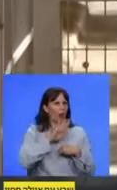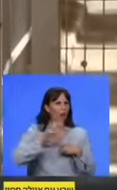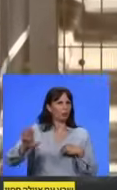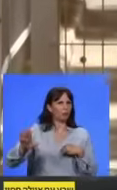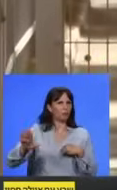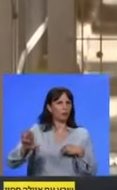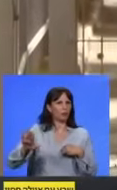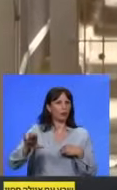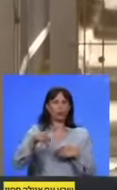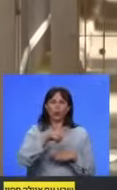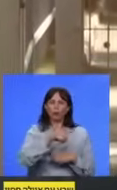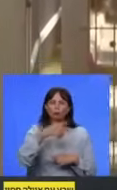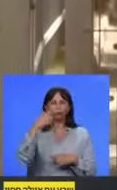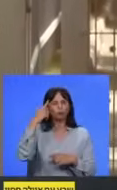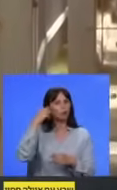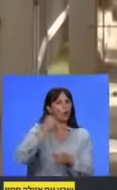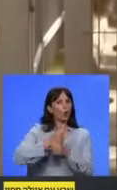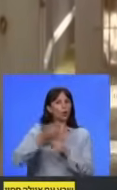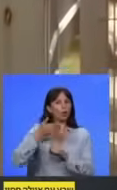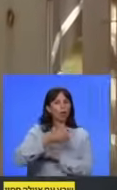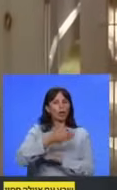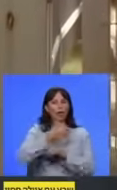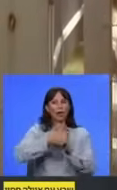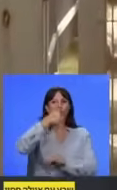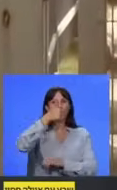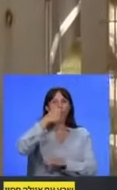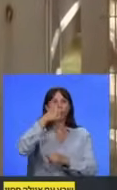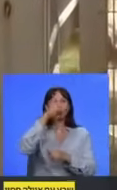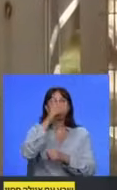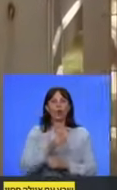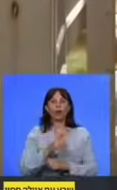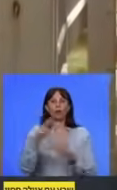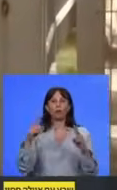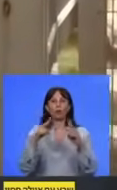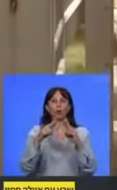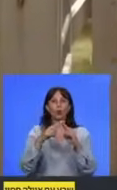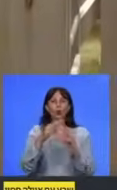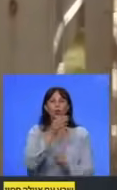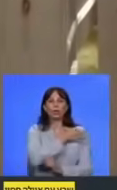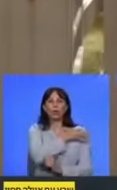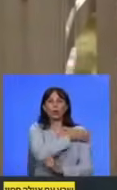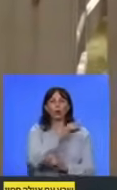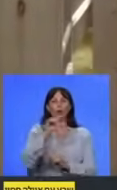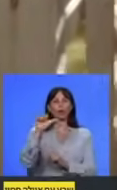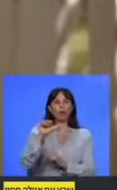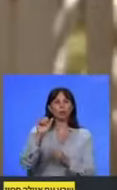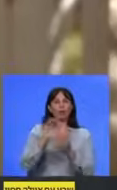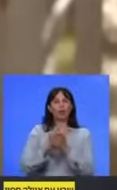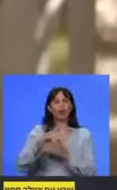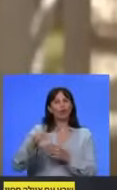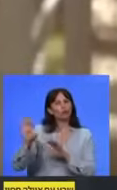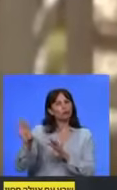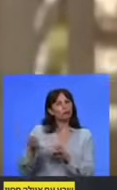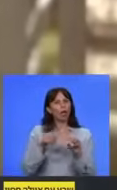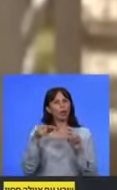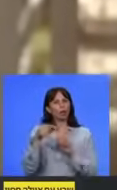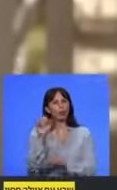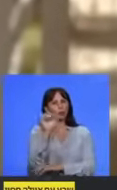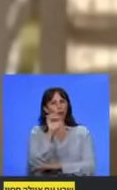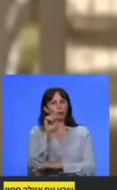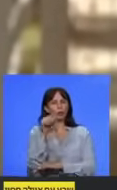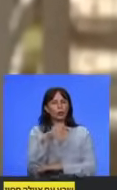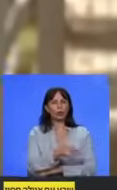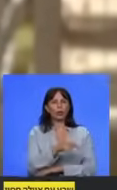איקס נחוש להגיע לפיקוד הדרום, הוא פוגש את סגן אלוף א', מבקש ממנו טרמפ לפיקוד הדרום. סגן אלוף